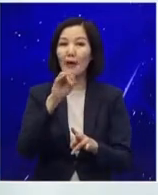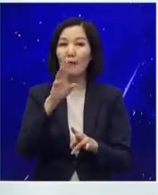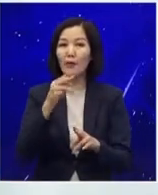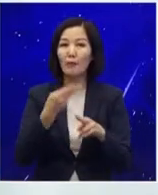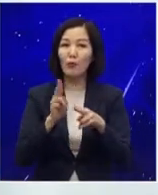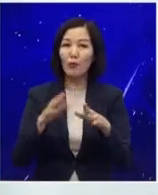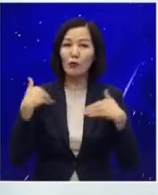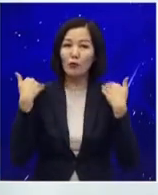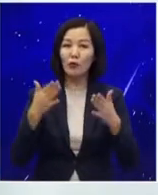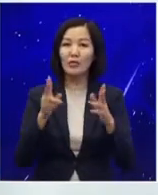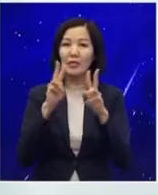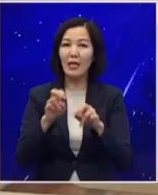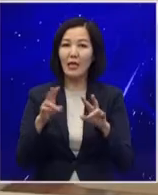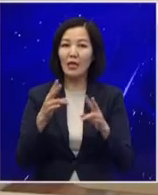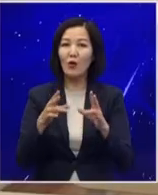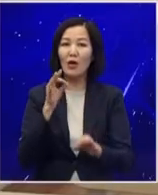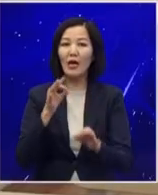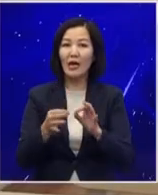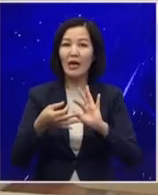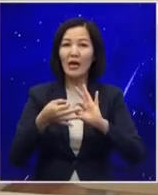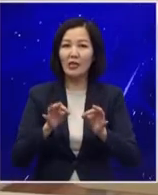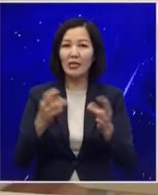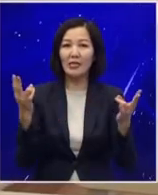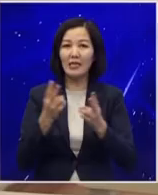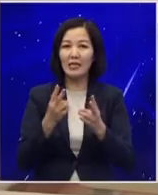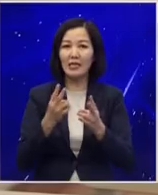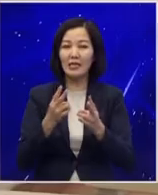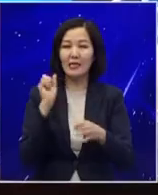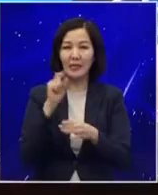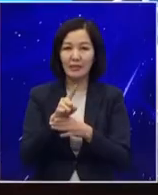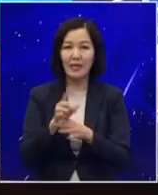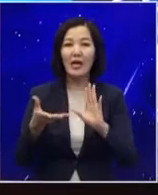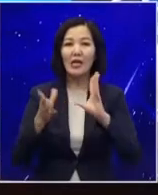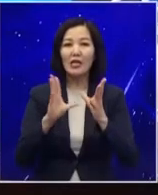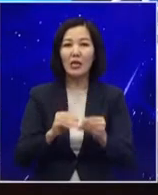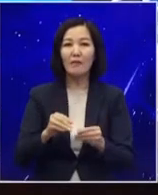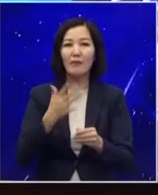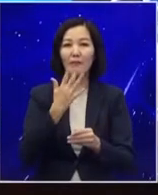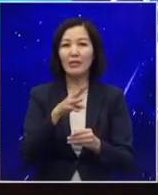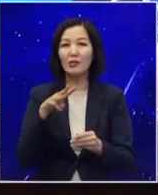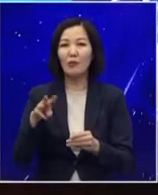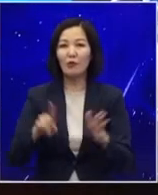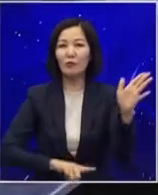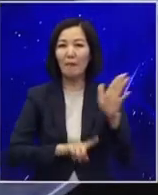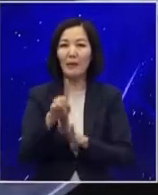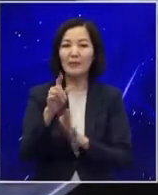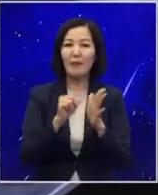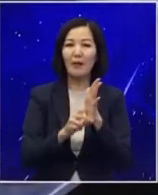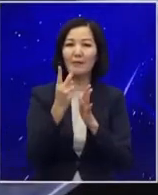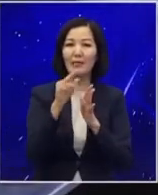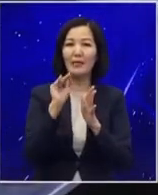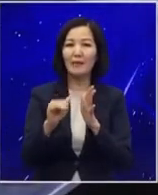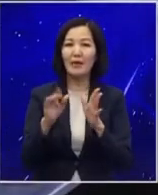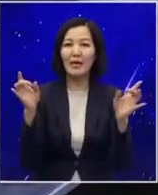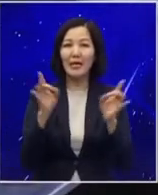бұл ұсынысты әлі де талқылау қажеттігін ескертіп, қайта қарастыруды тапсырды. Жалпы елде 5 маусымнан бастап 62 мың